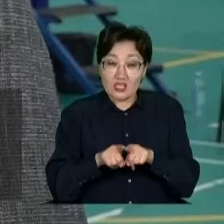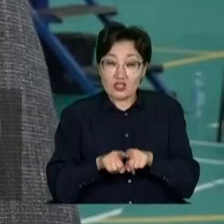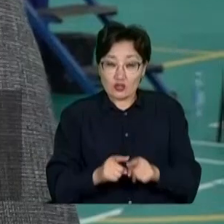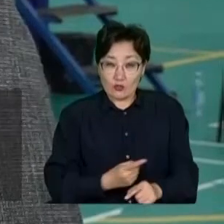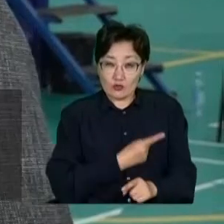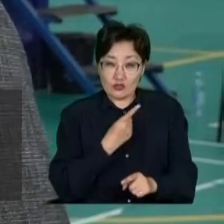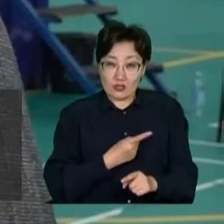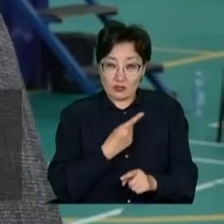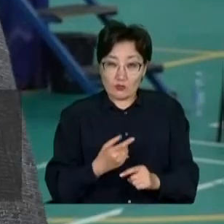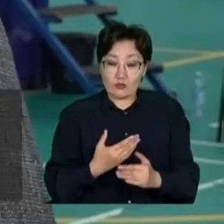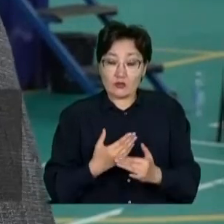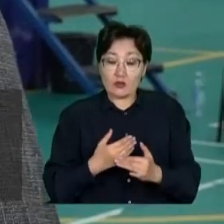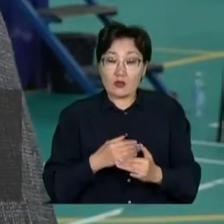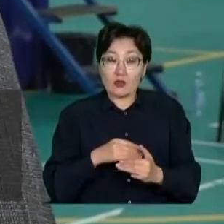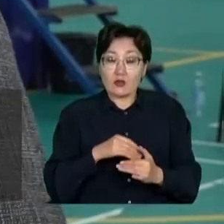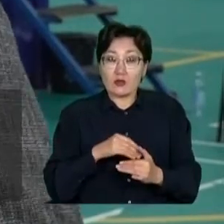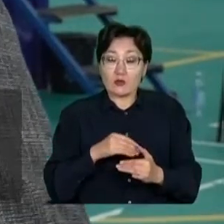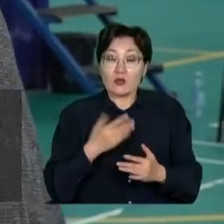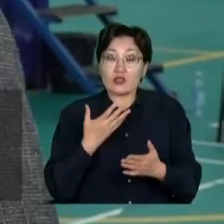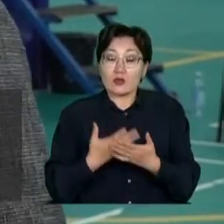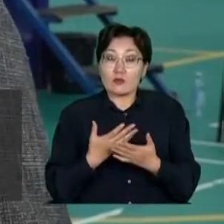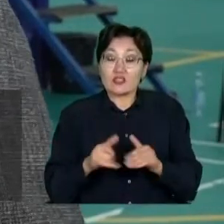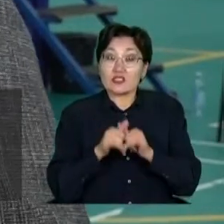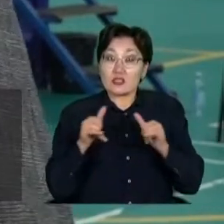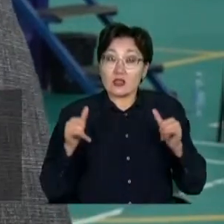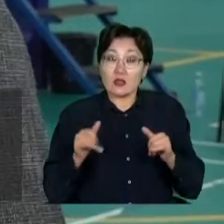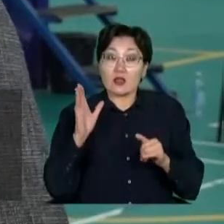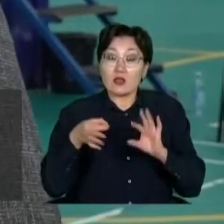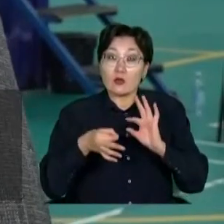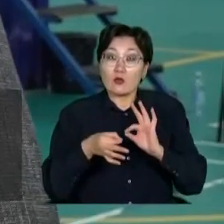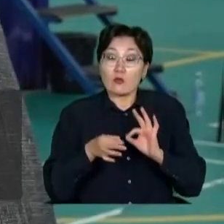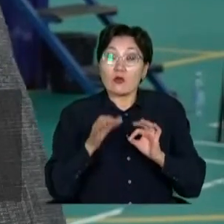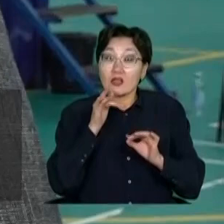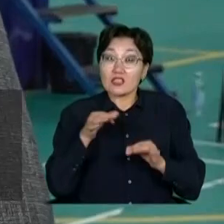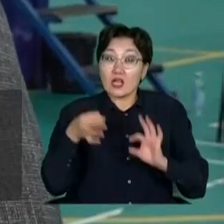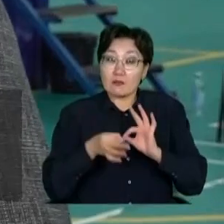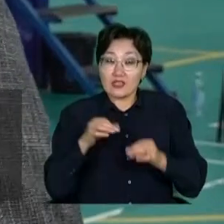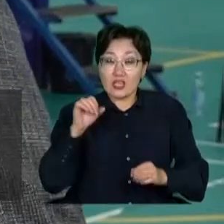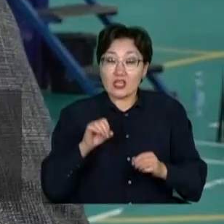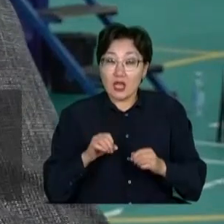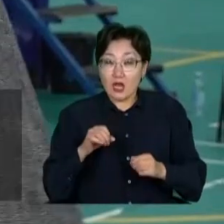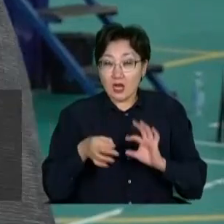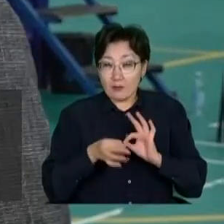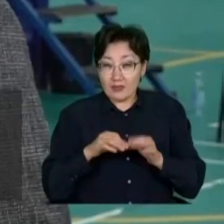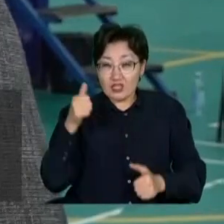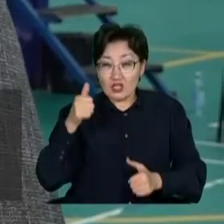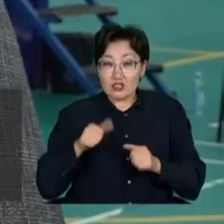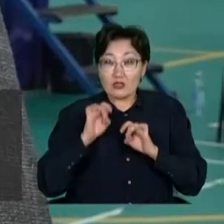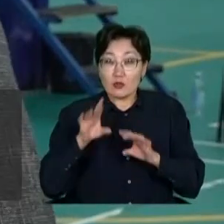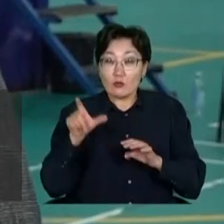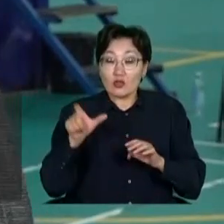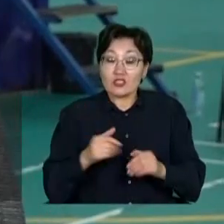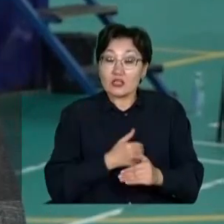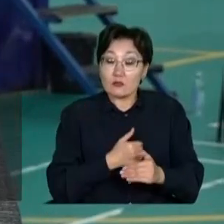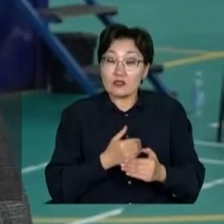шеберлігін өздерінің шыңдап, алдағы уақытта олимпиада чемпиондар болуына тілектесіміз. Осы турнир сондай жақсы